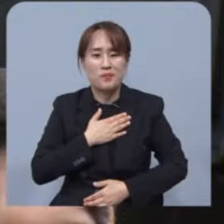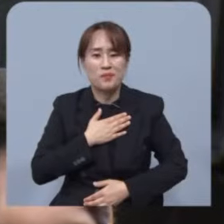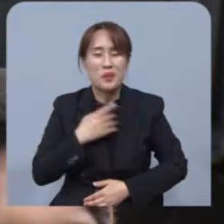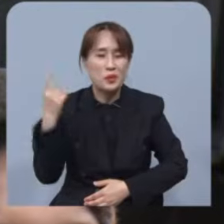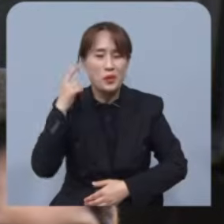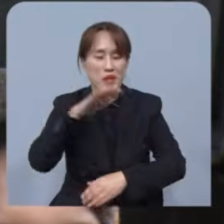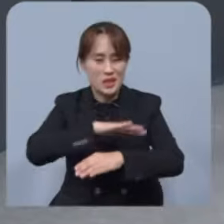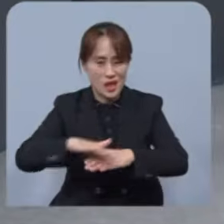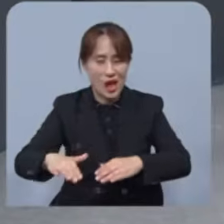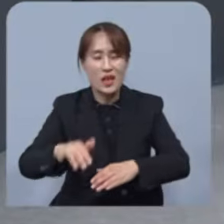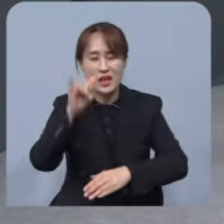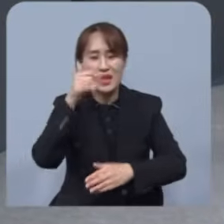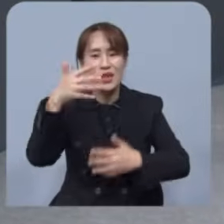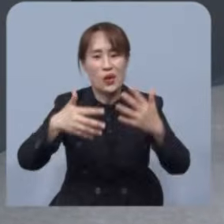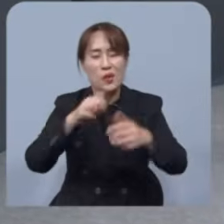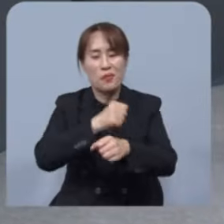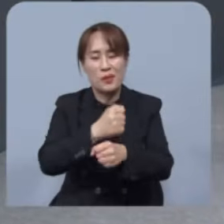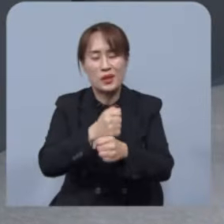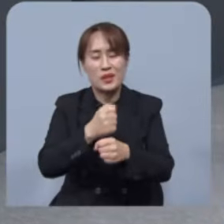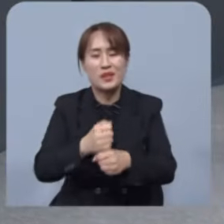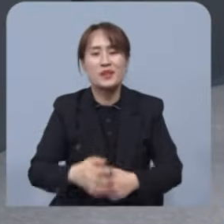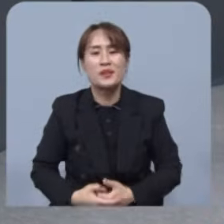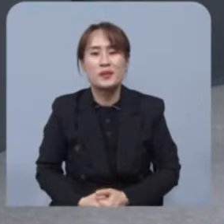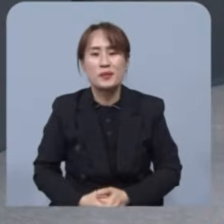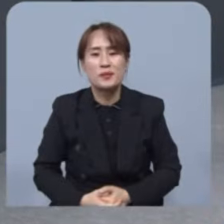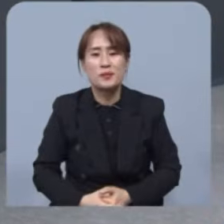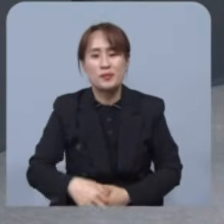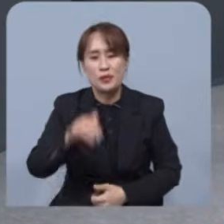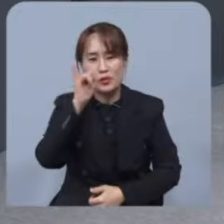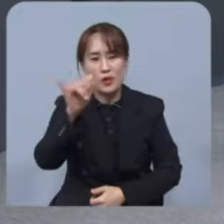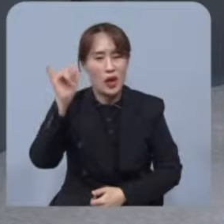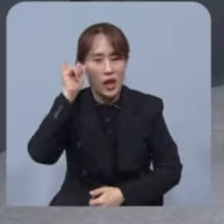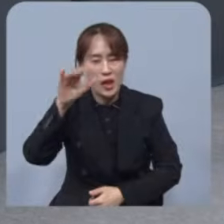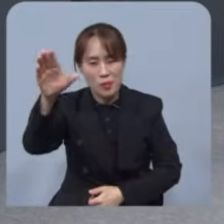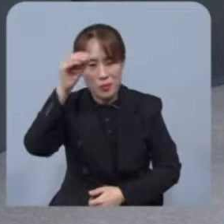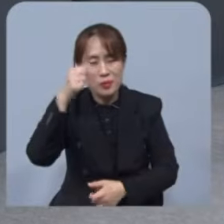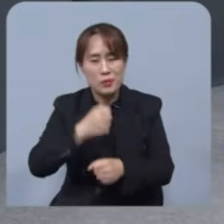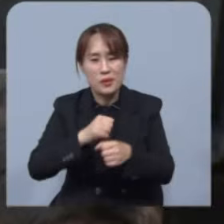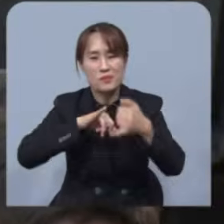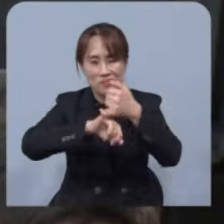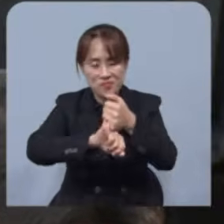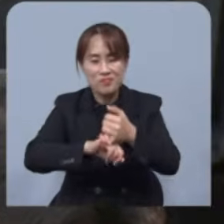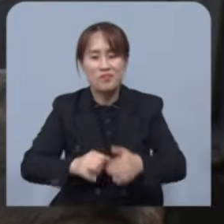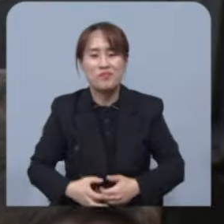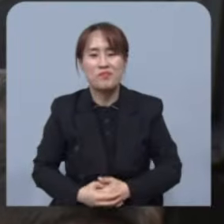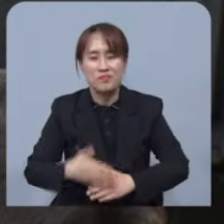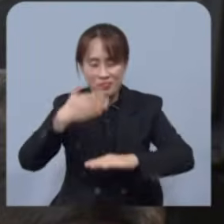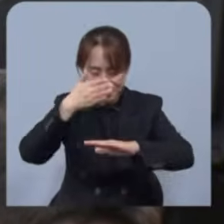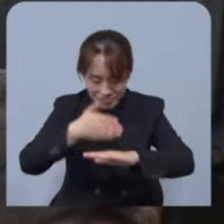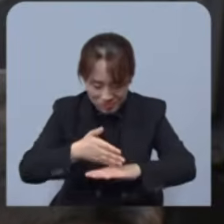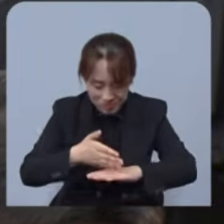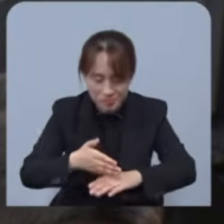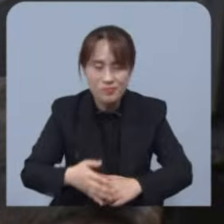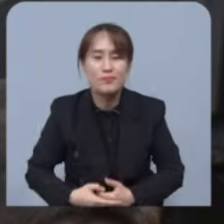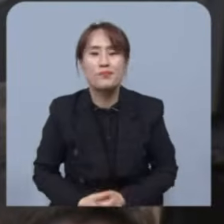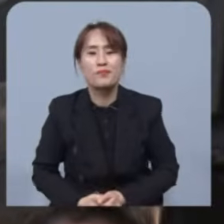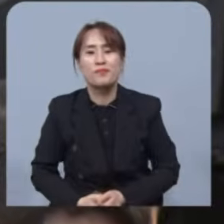잘 나오는 완전히 긁히고 있어요. 네. 훌륭한 AI 모델을 만들어 보도록 하겠습니다. 이상입니다. 네.